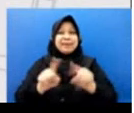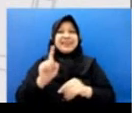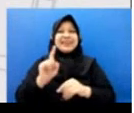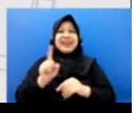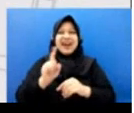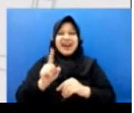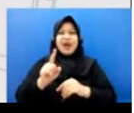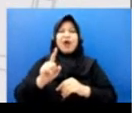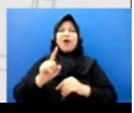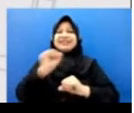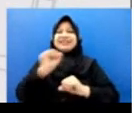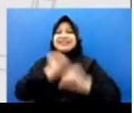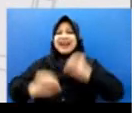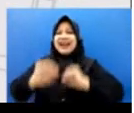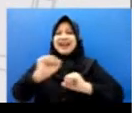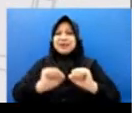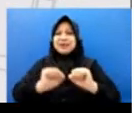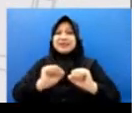dengan berpikir kritis.